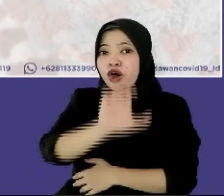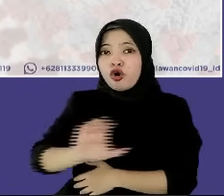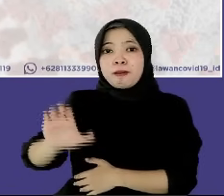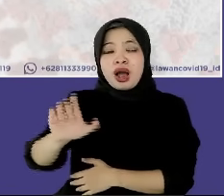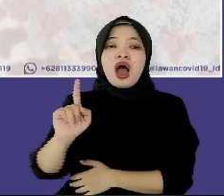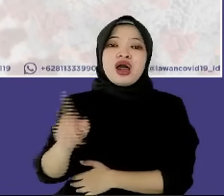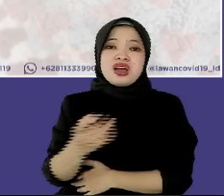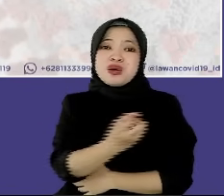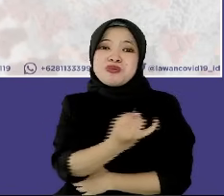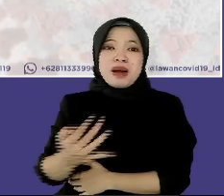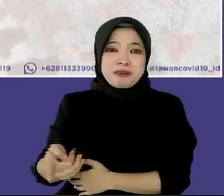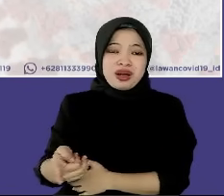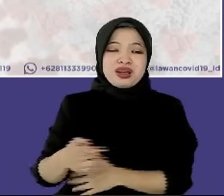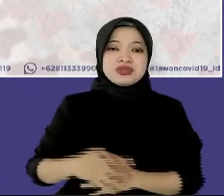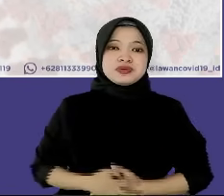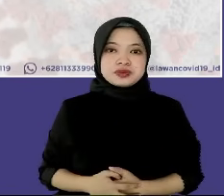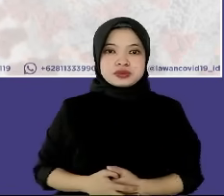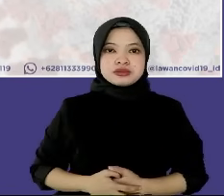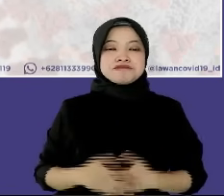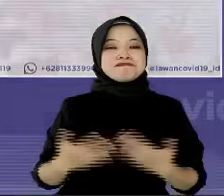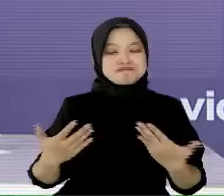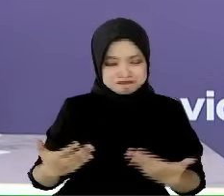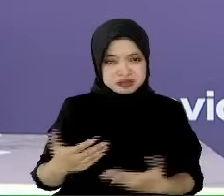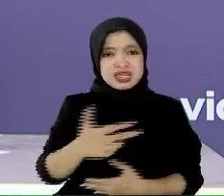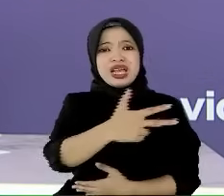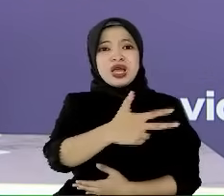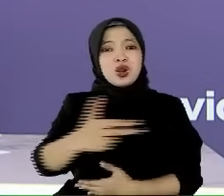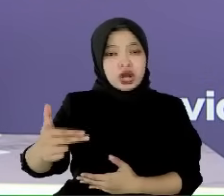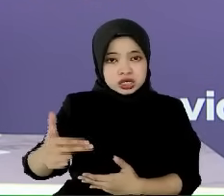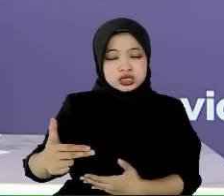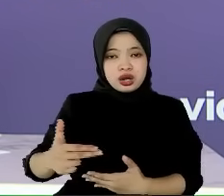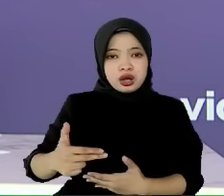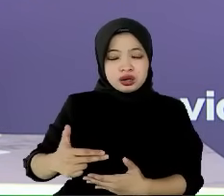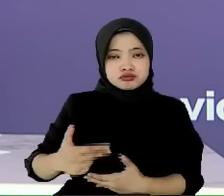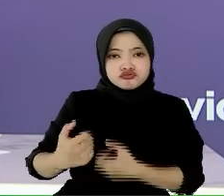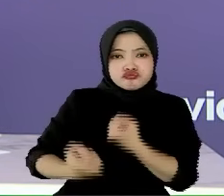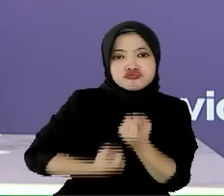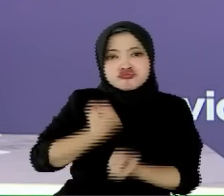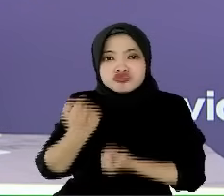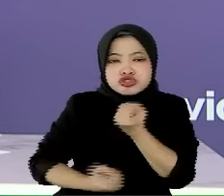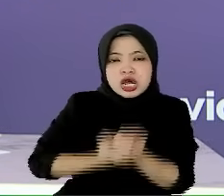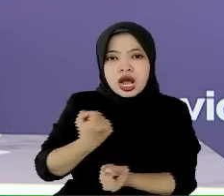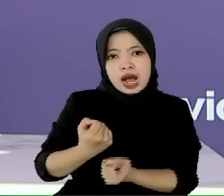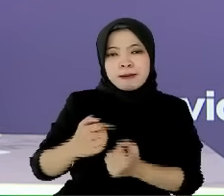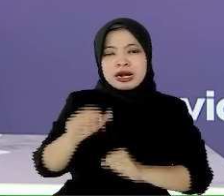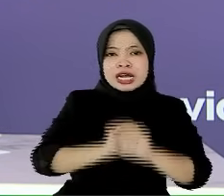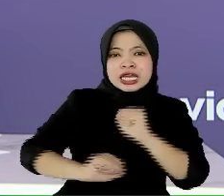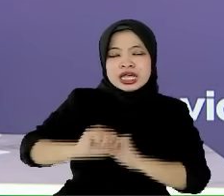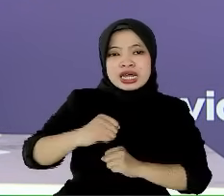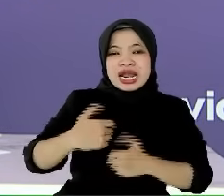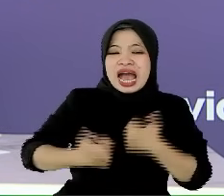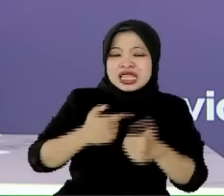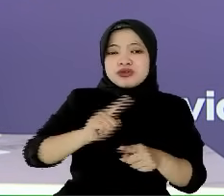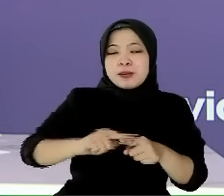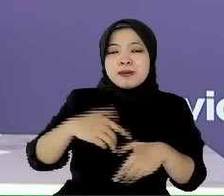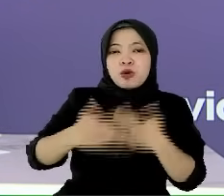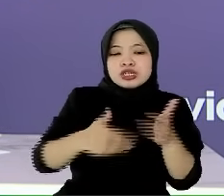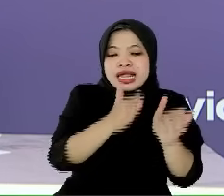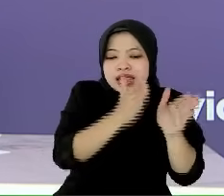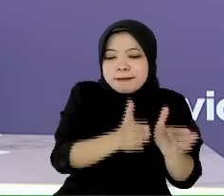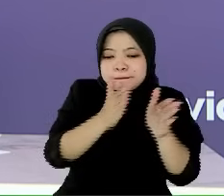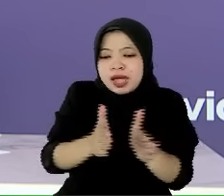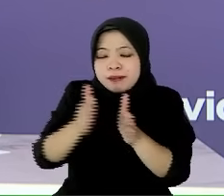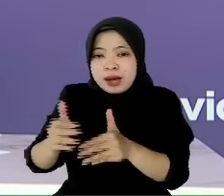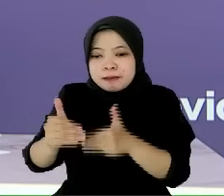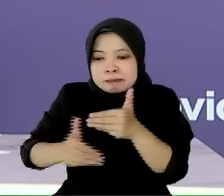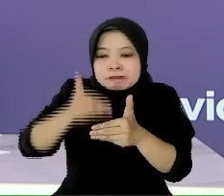Afrika. Walaupun saat ini Indonesia telah mulai melakukan kegiatan produktif secara bertahap, bertingkat,